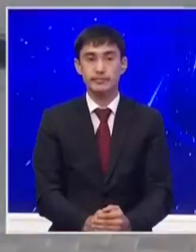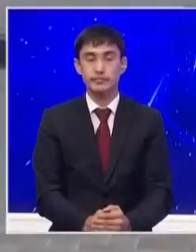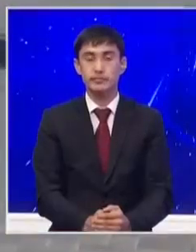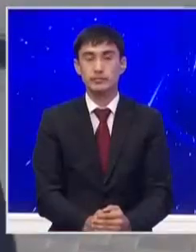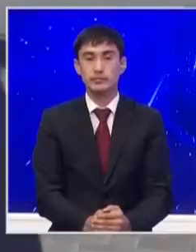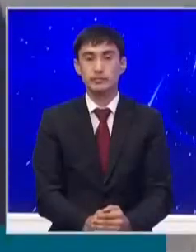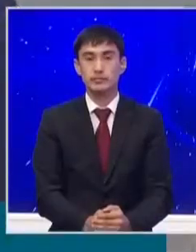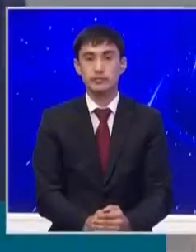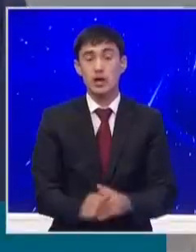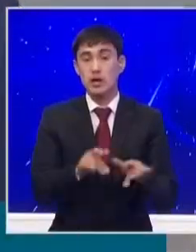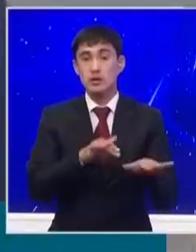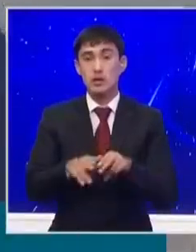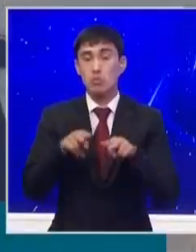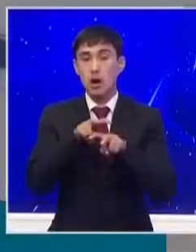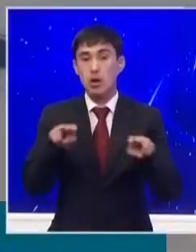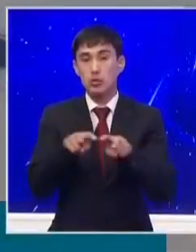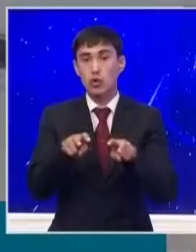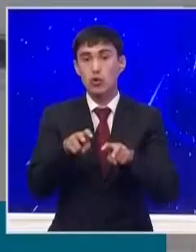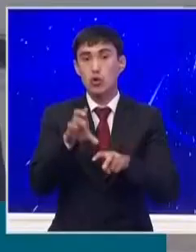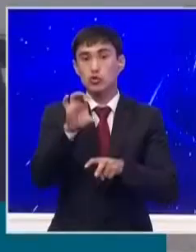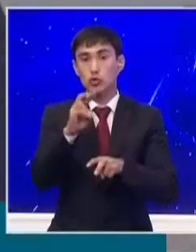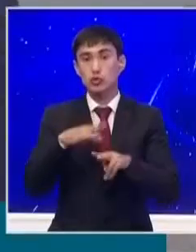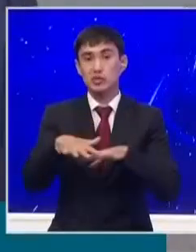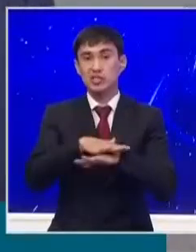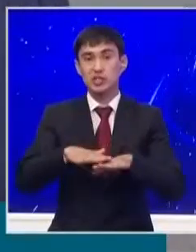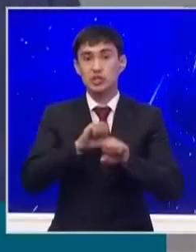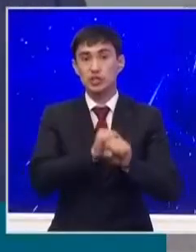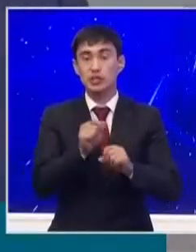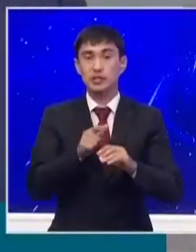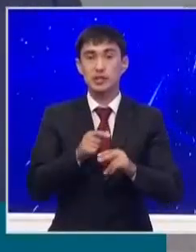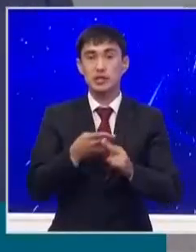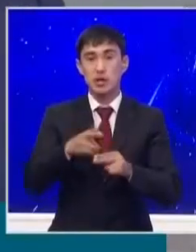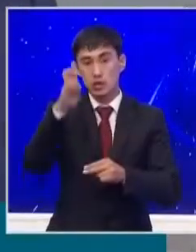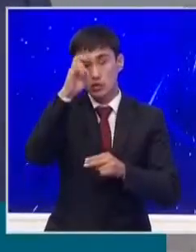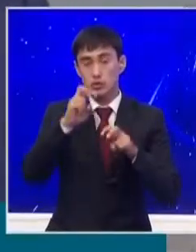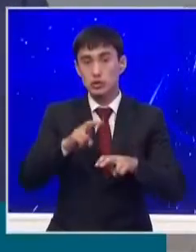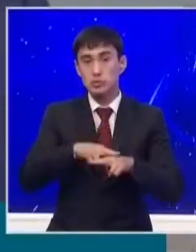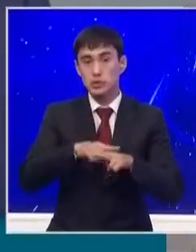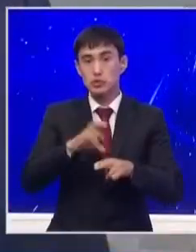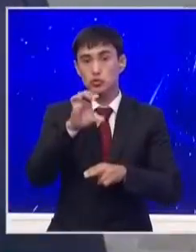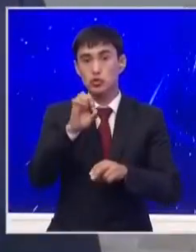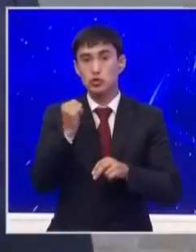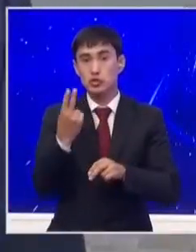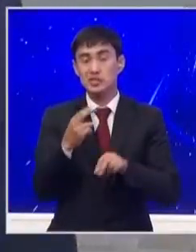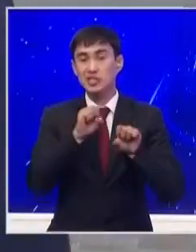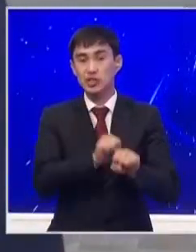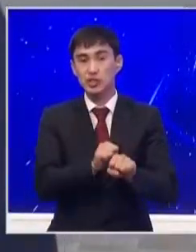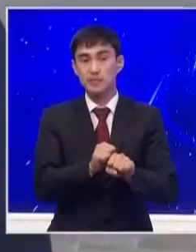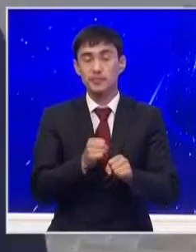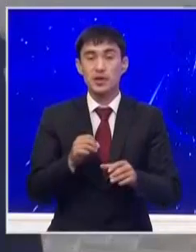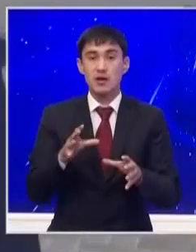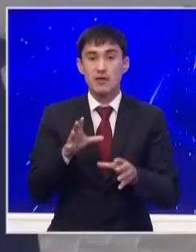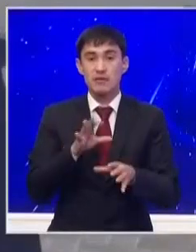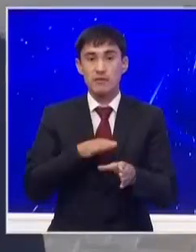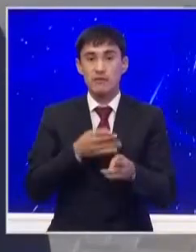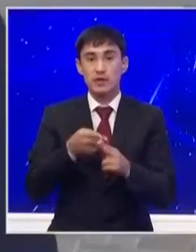Делом по контролю в сфере социальной защиты населения государственными инспекторами социальной защиты